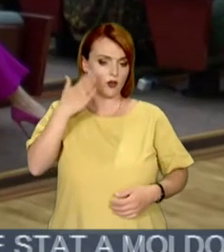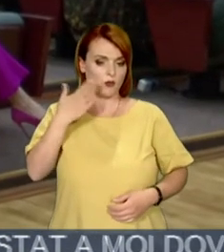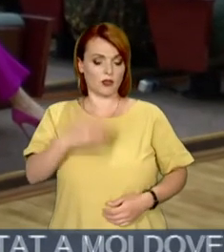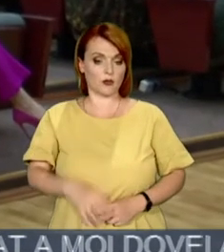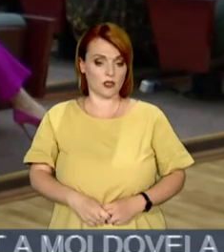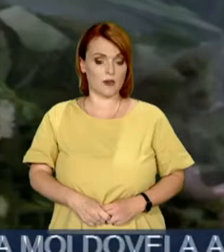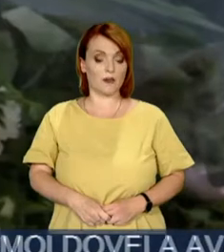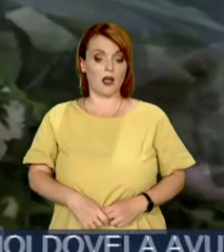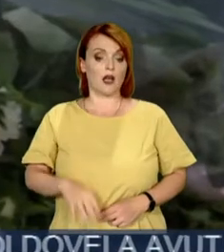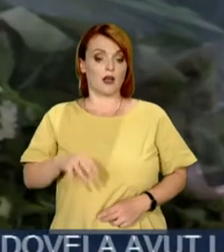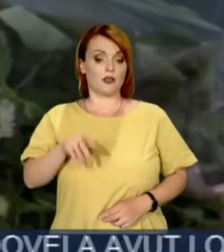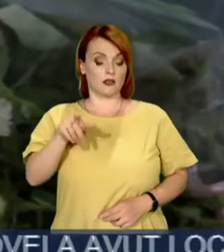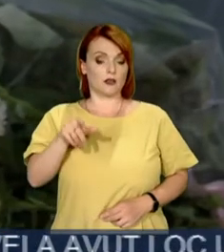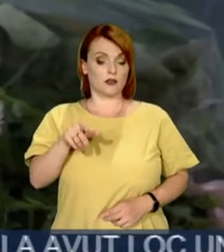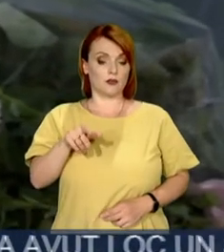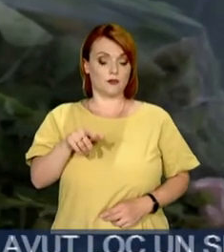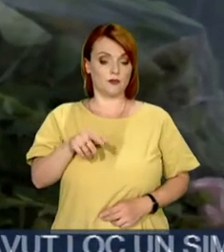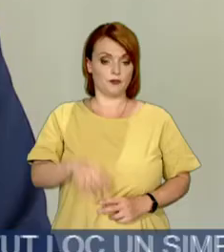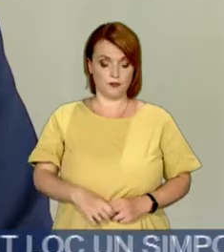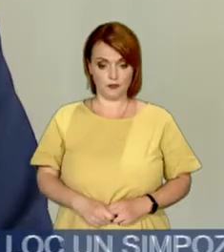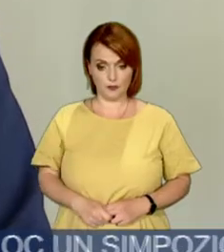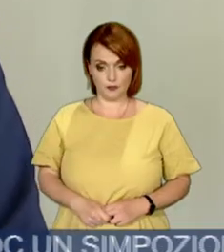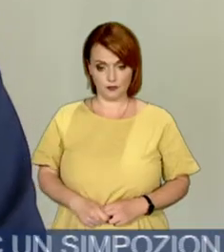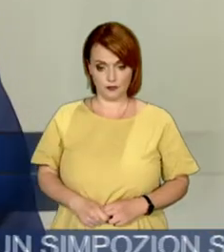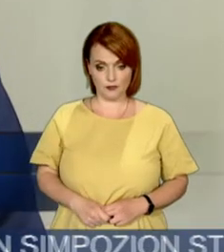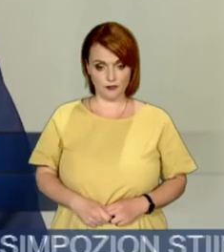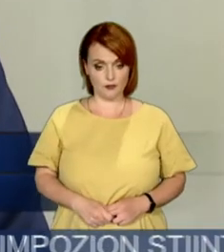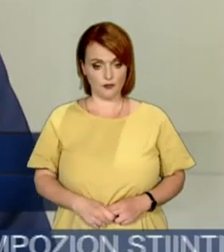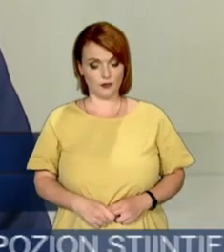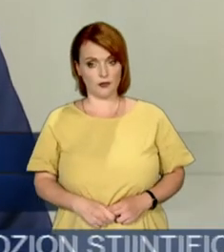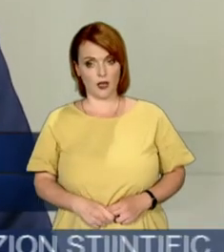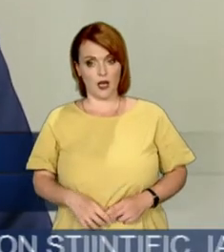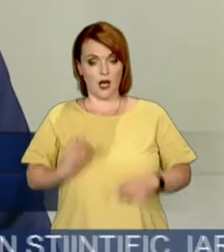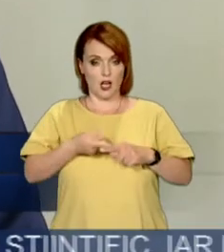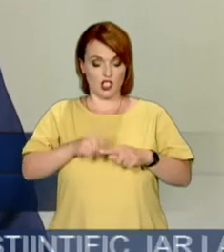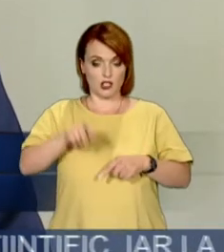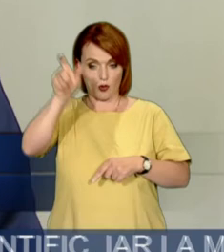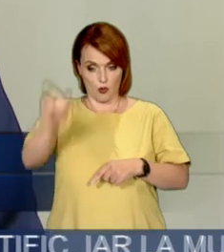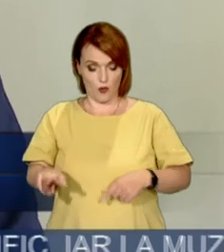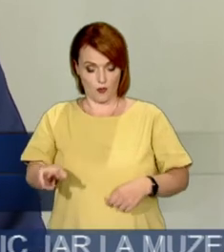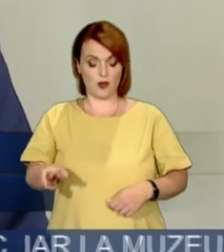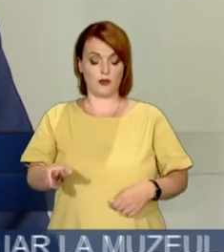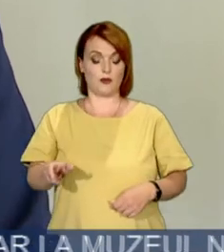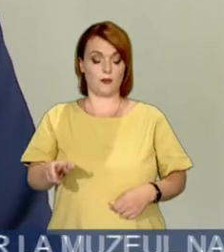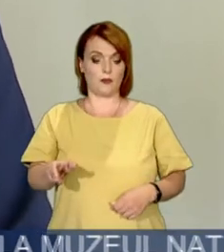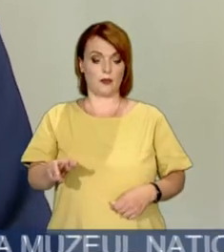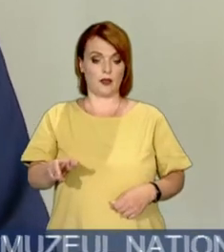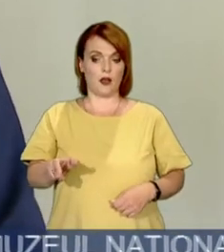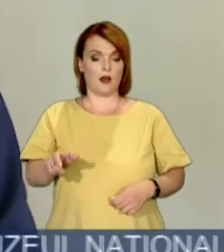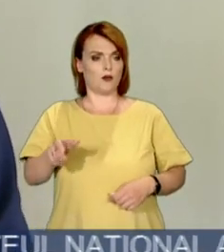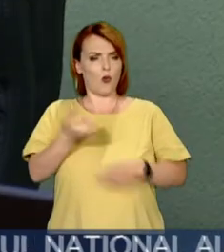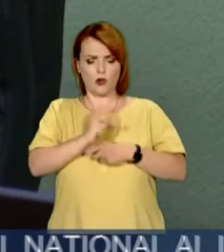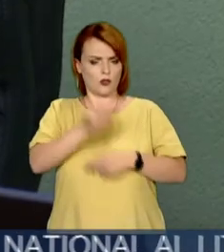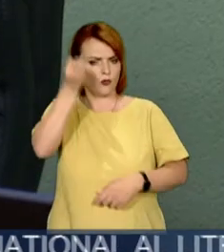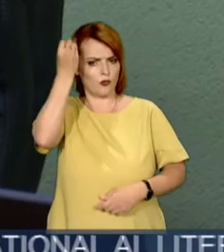gânditor cultural și social, afirmă exegeții. Avem de a face cu o figură de o anvergură